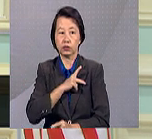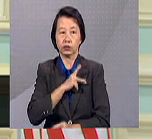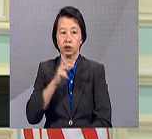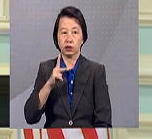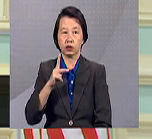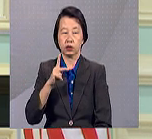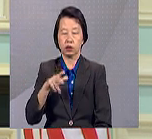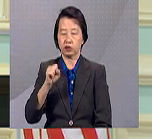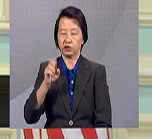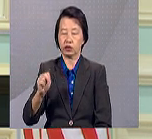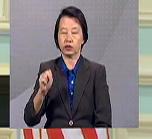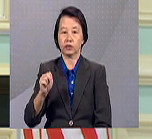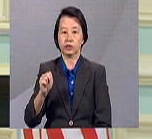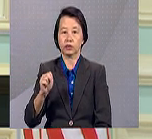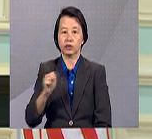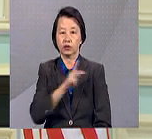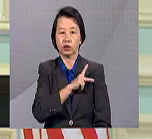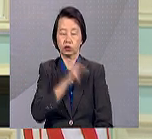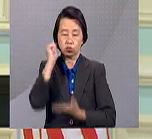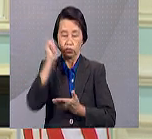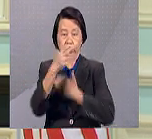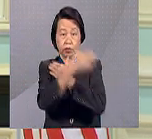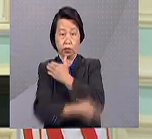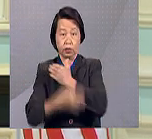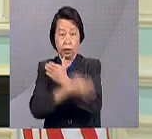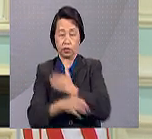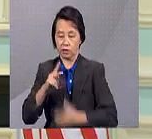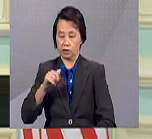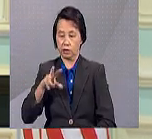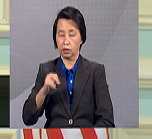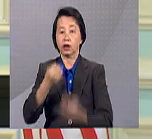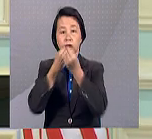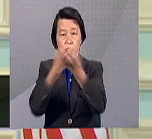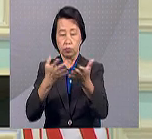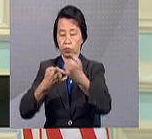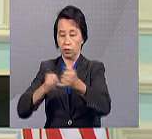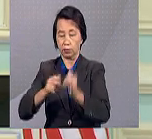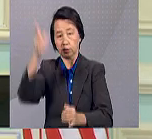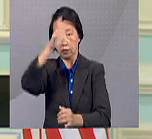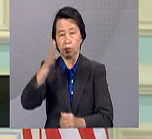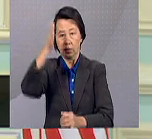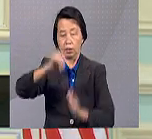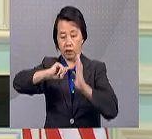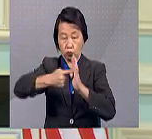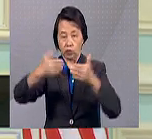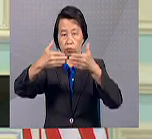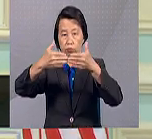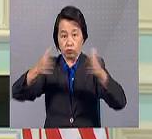Ketua Setiausaha Negara mengumumkan bahawa jabatan kerajaan akan mula